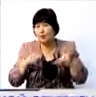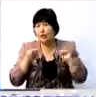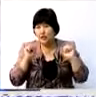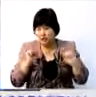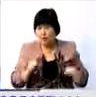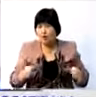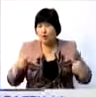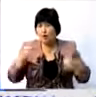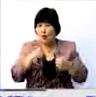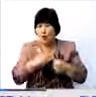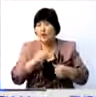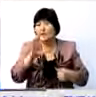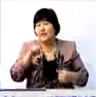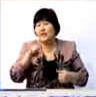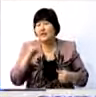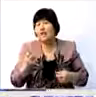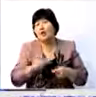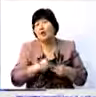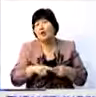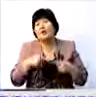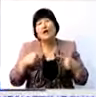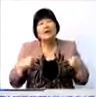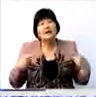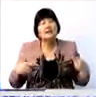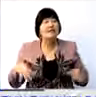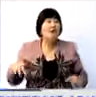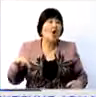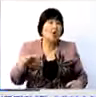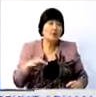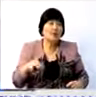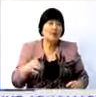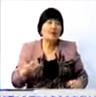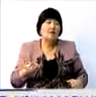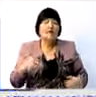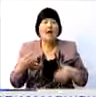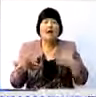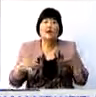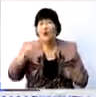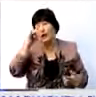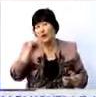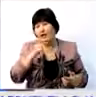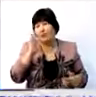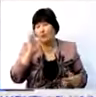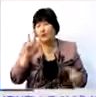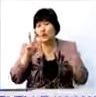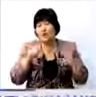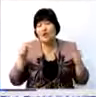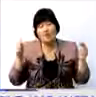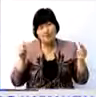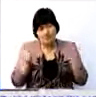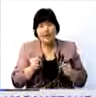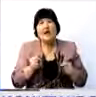возможности подключения к сети. Поэтому в различных областях южного региона Казахстана будем искать